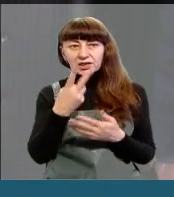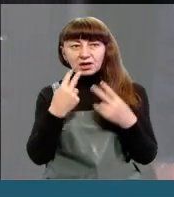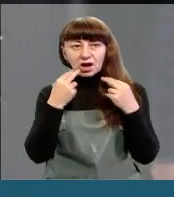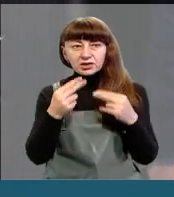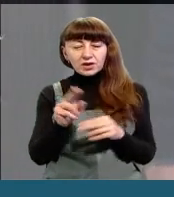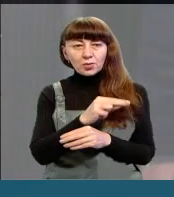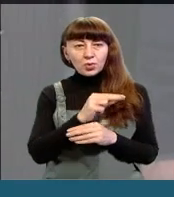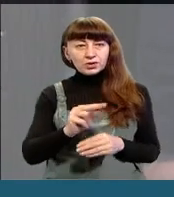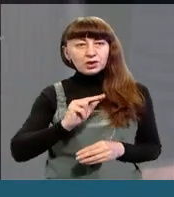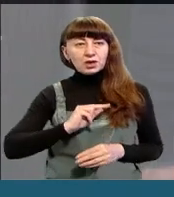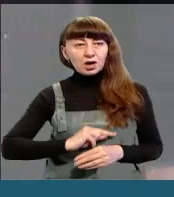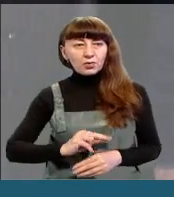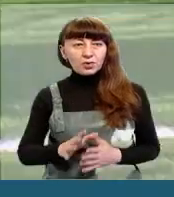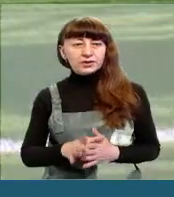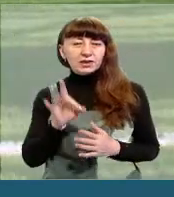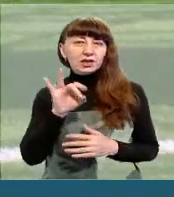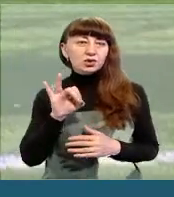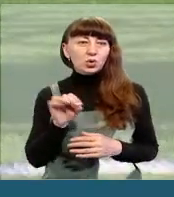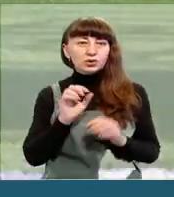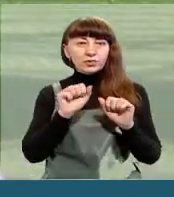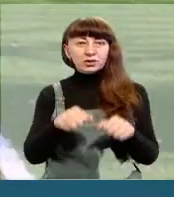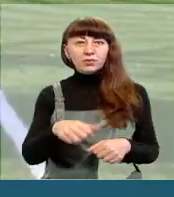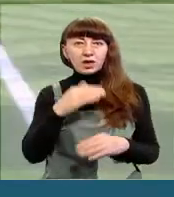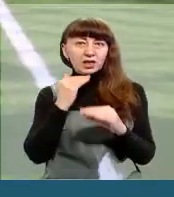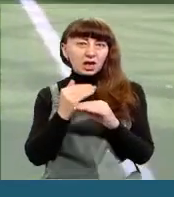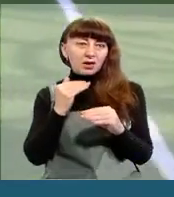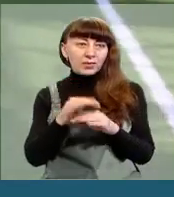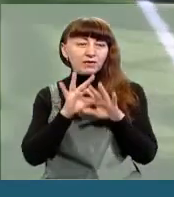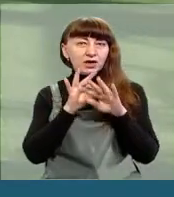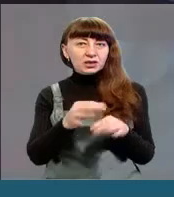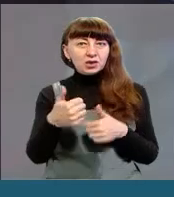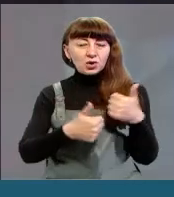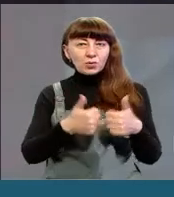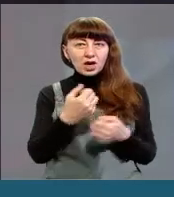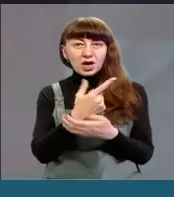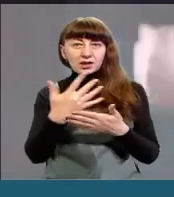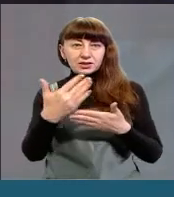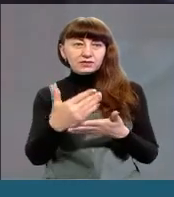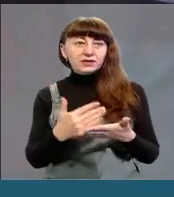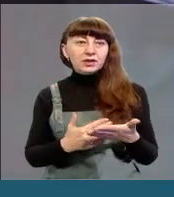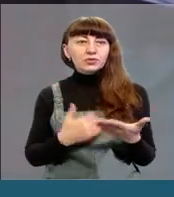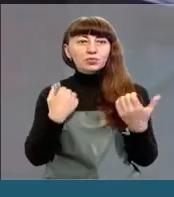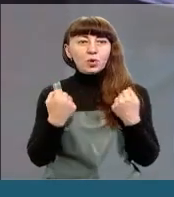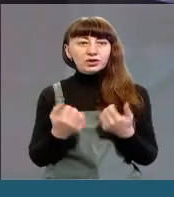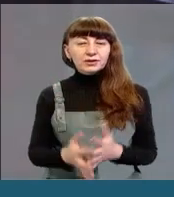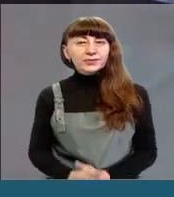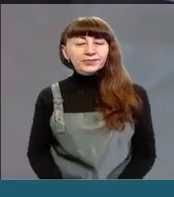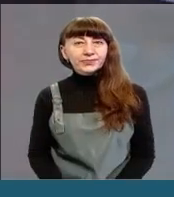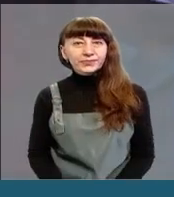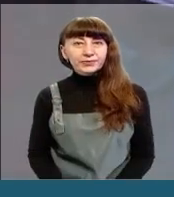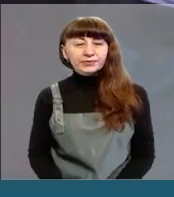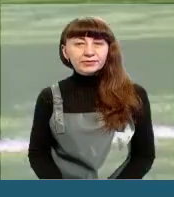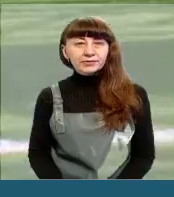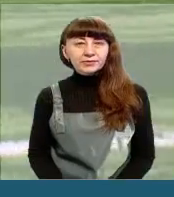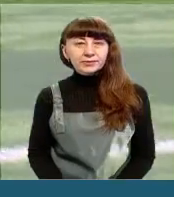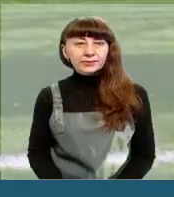сияқты олимпиада шыңына шығады деген ойдамын. Құмар Ақсақалов жұмыс барысында орталық стадионға соғып, жөндеу жұмыстарының сапасымен танысты. Стадион